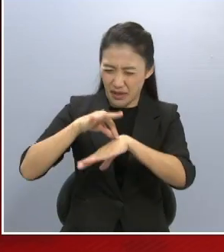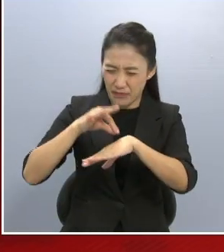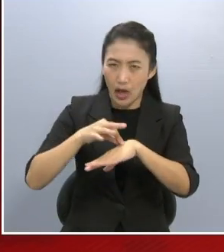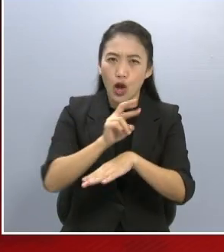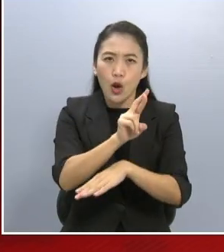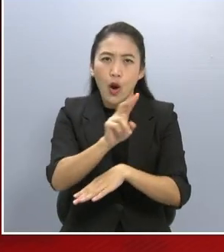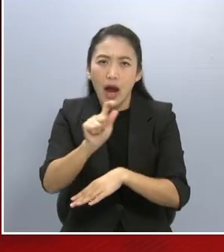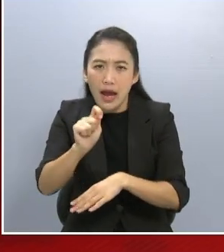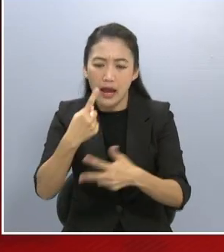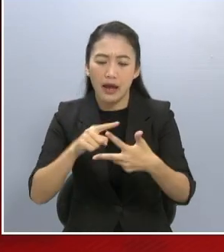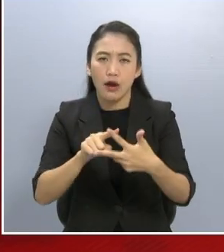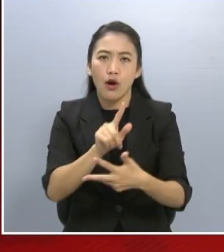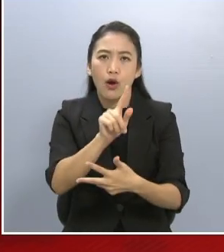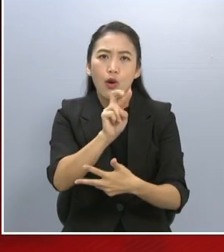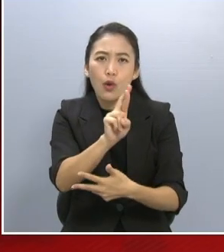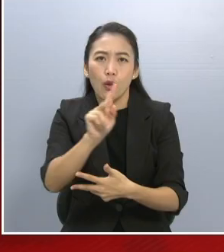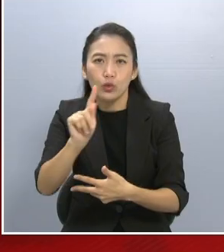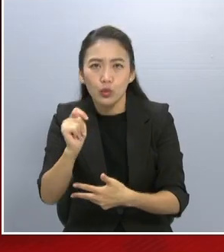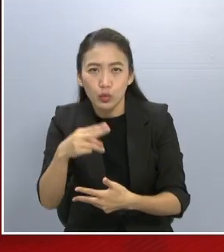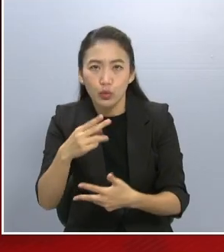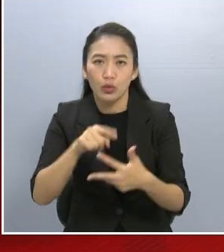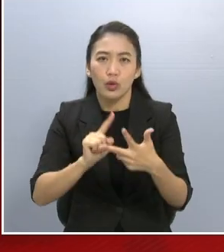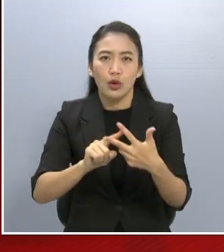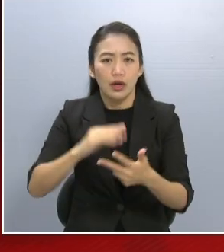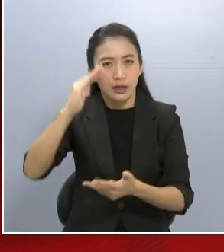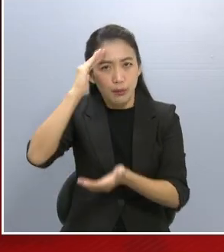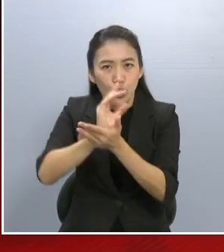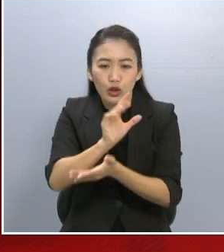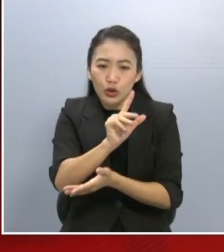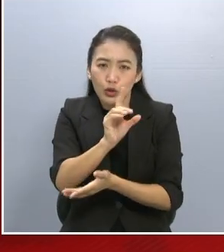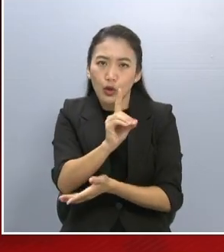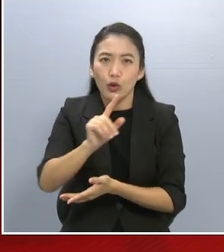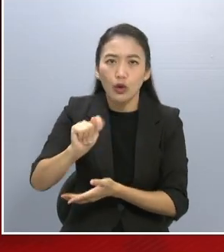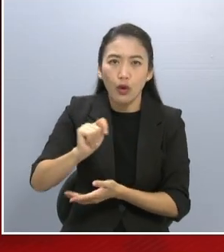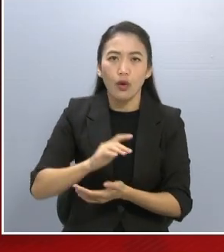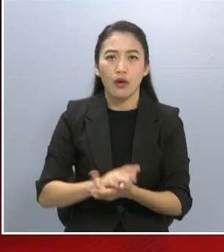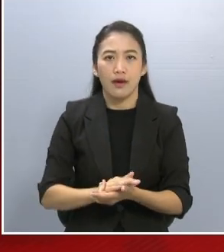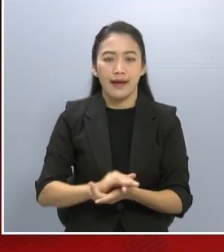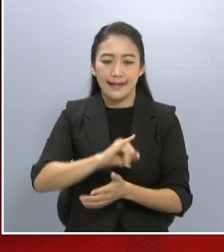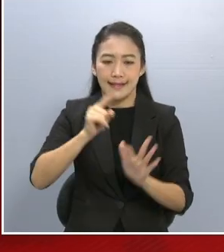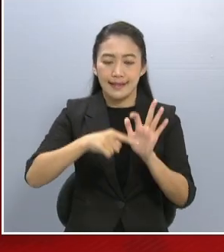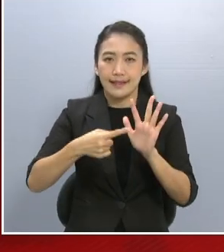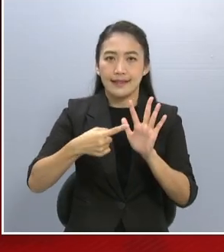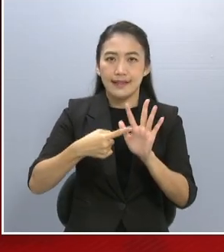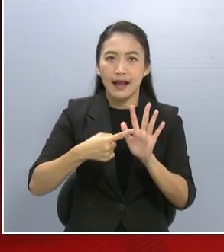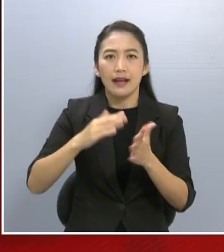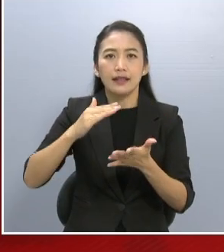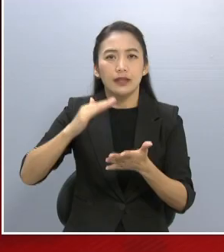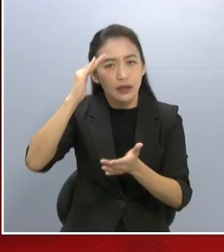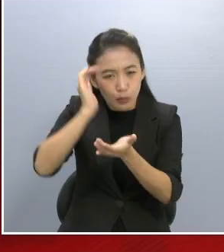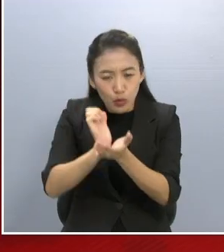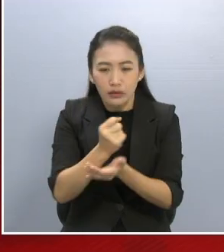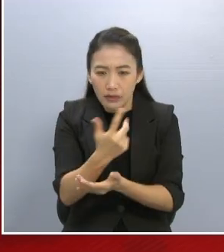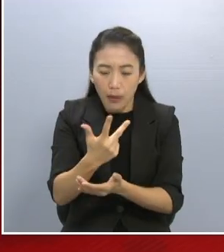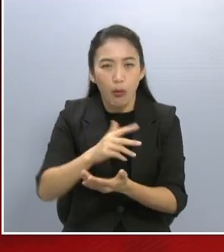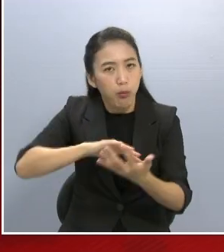ร้อยตำรวจโทอีก 1นายมีดาบตำรวจ2นายจ่าสิบตำรวจ 3และ 10ตำรวจเอกอีก 1นายค่ะแจ้งข้อหา